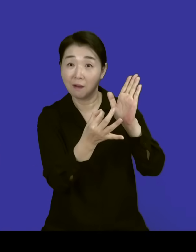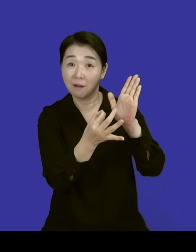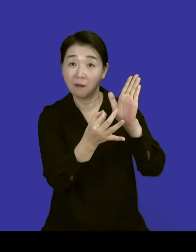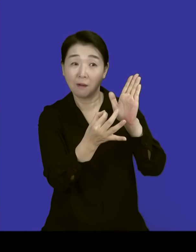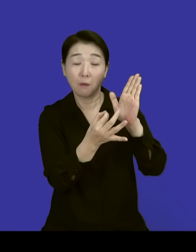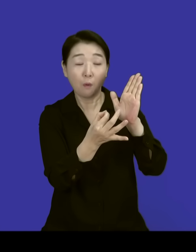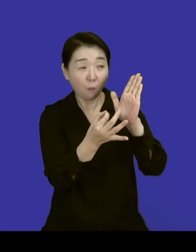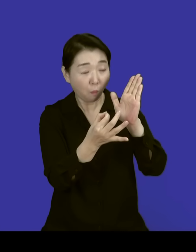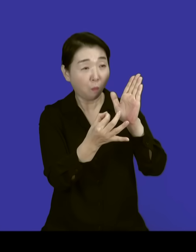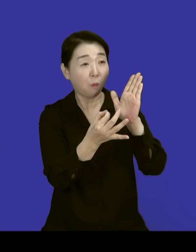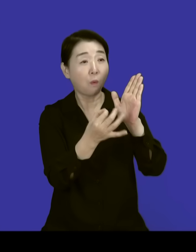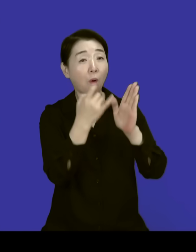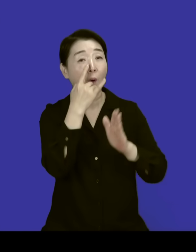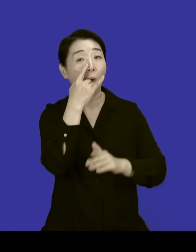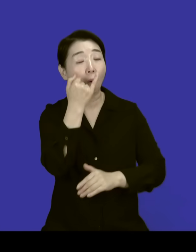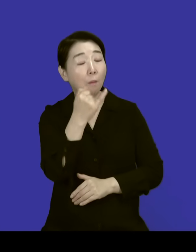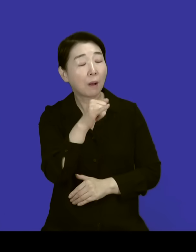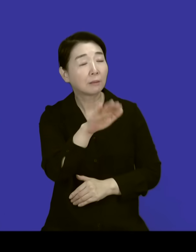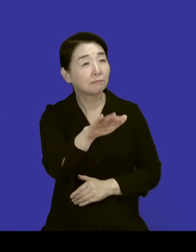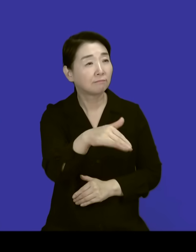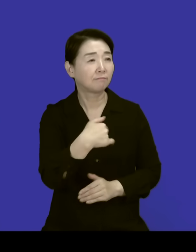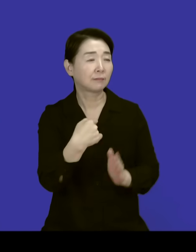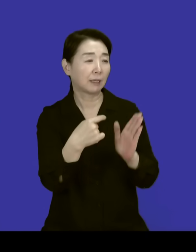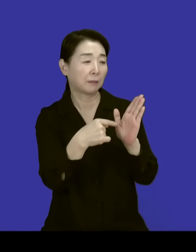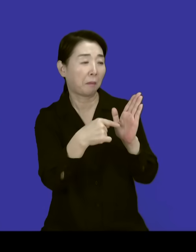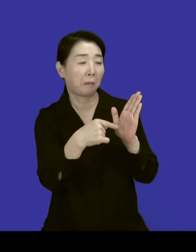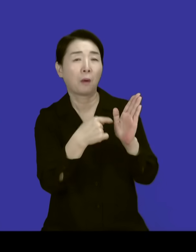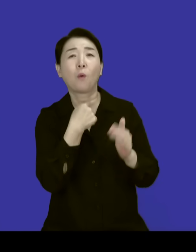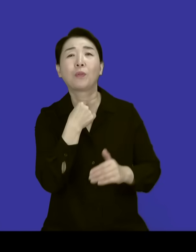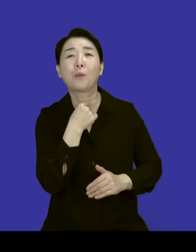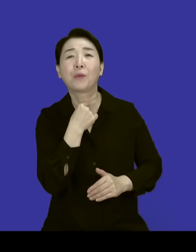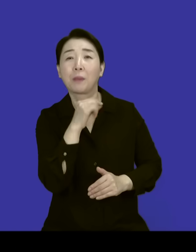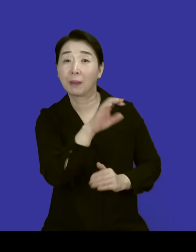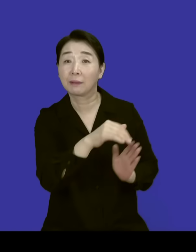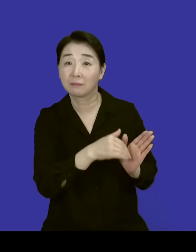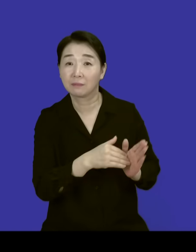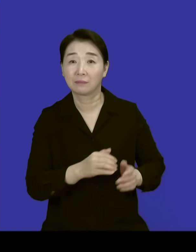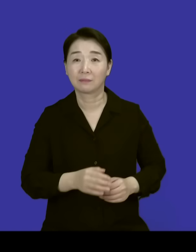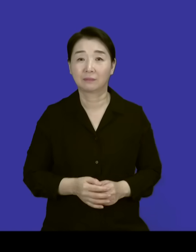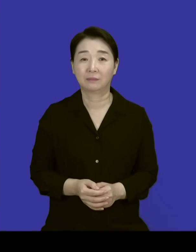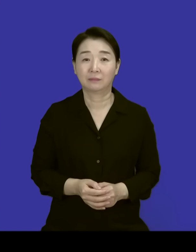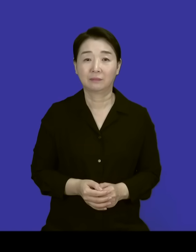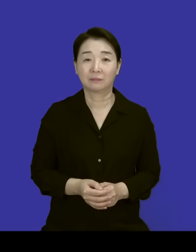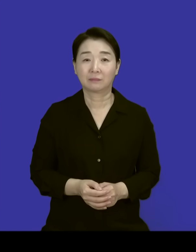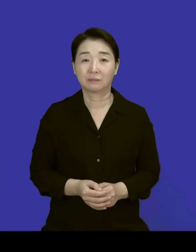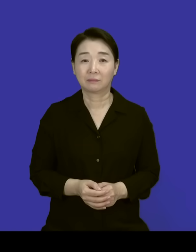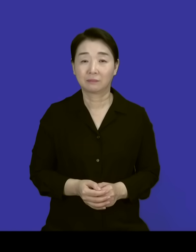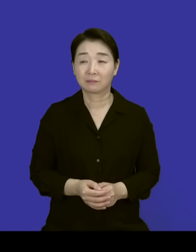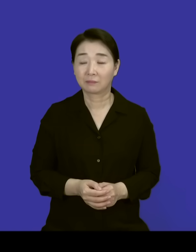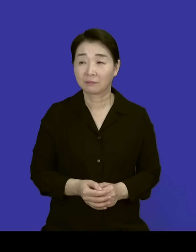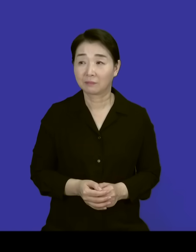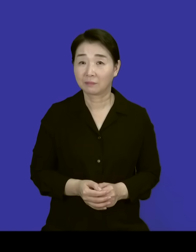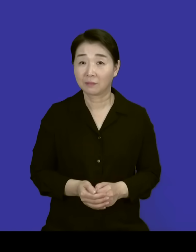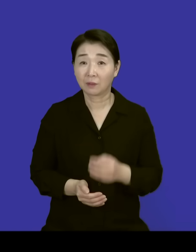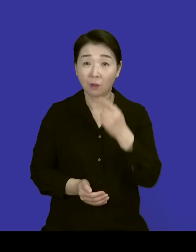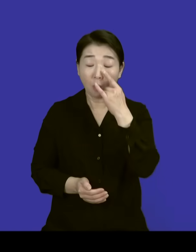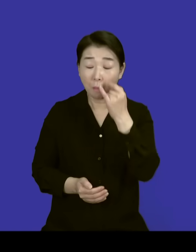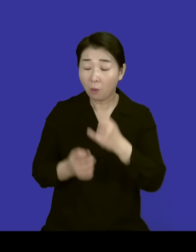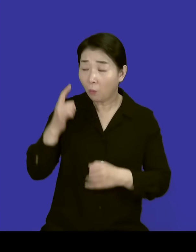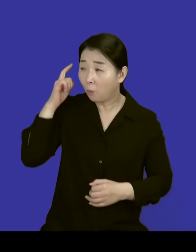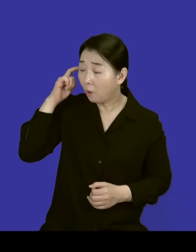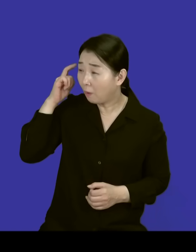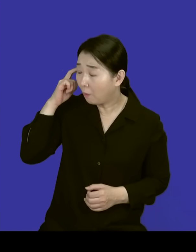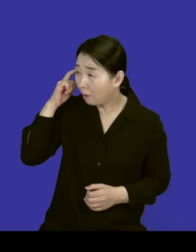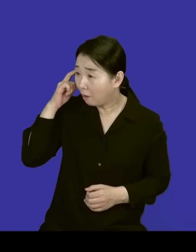그걸 보고 어머니한테 가가지고 이거 해보고 싶다고 해서 네. 근데 어머니가 이걸 왜 하지라고 말하는 게 아니고